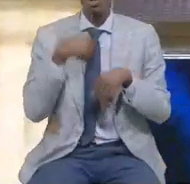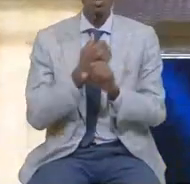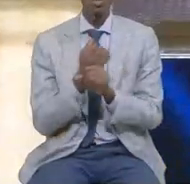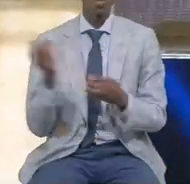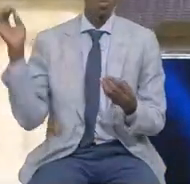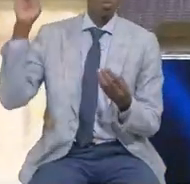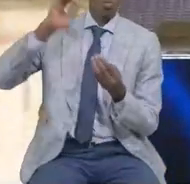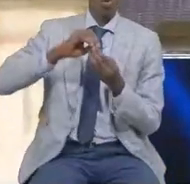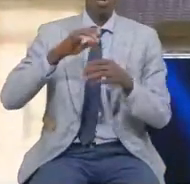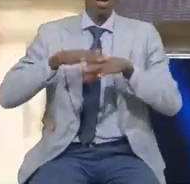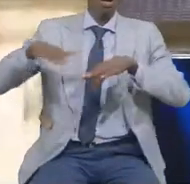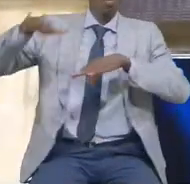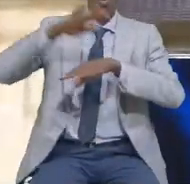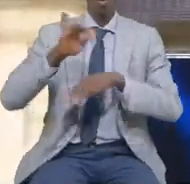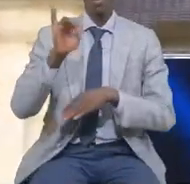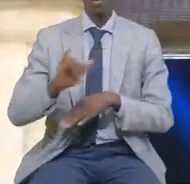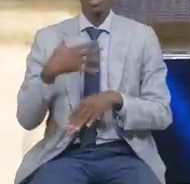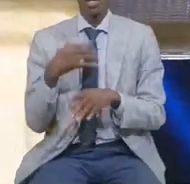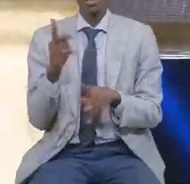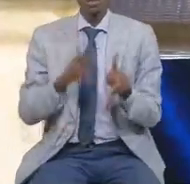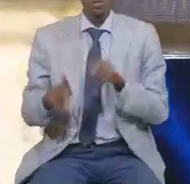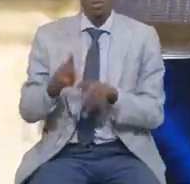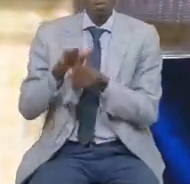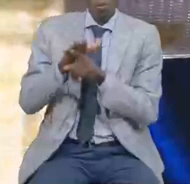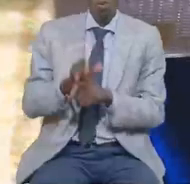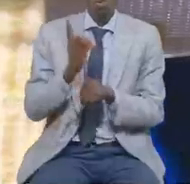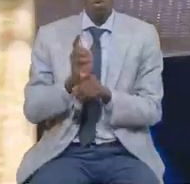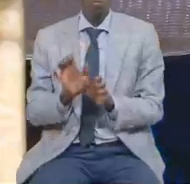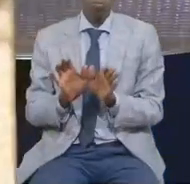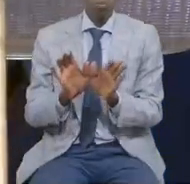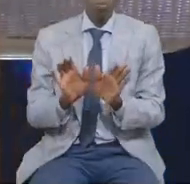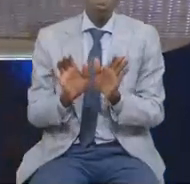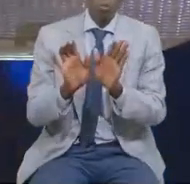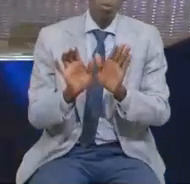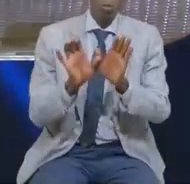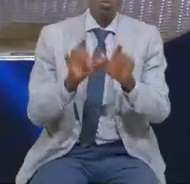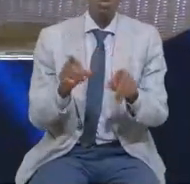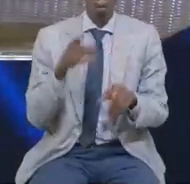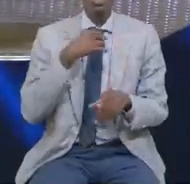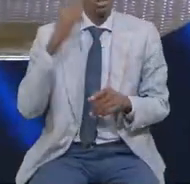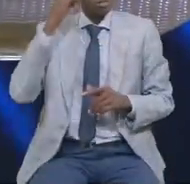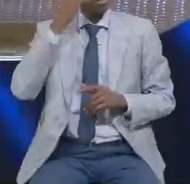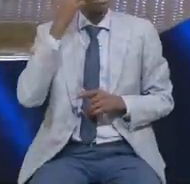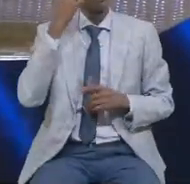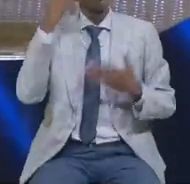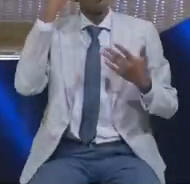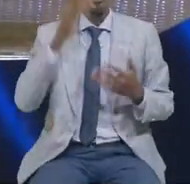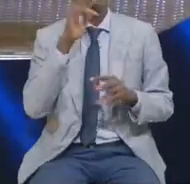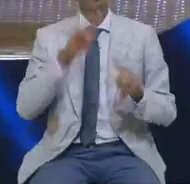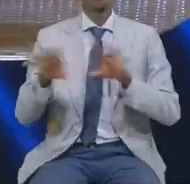personne extraordinaire et on te pousse de cette manière. Tu vas dire, pourquoi font-tu ceci? Parce que tu es